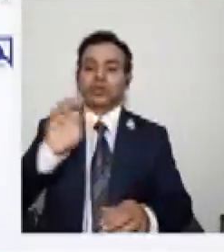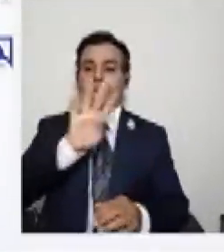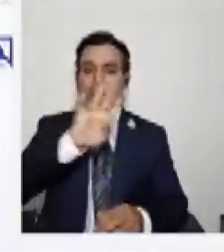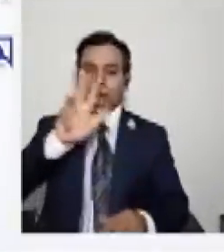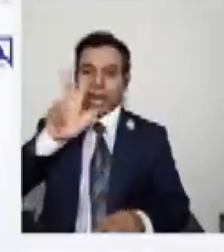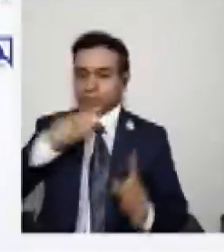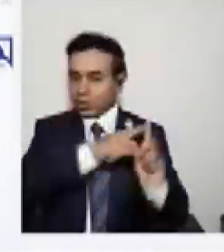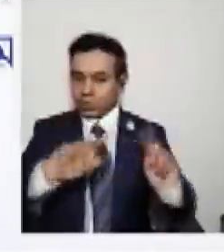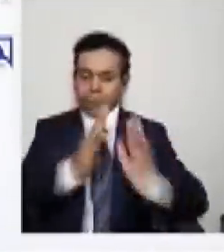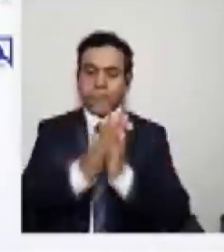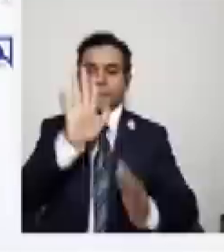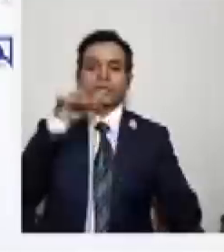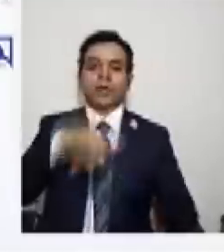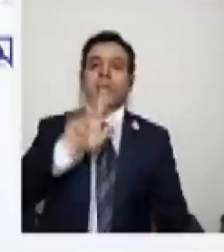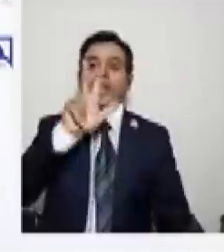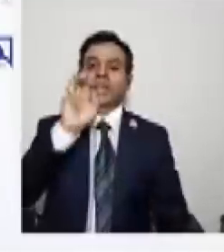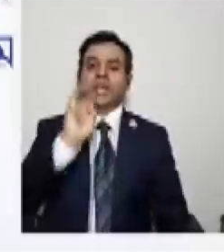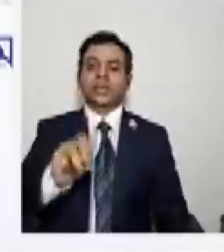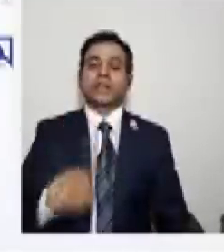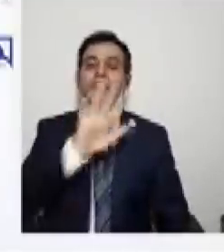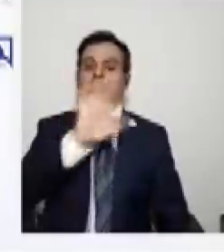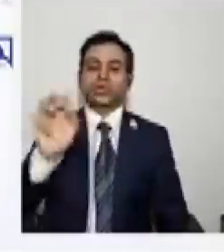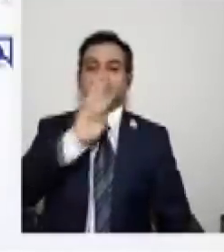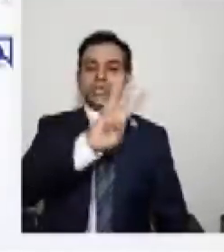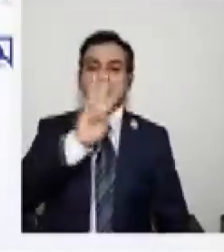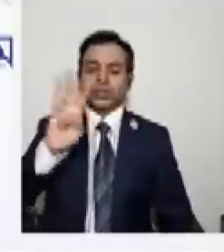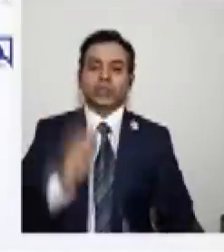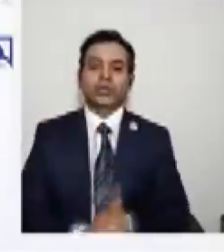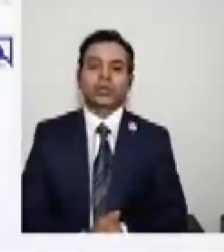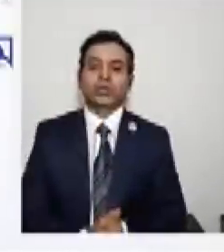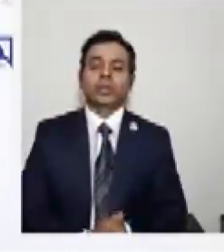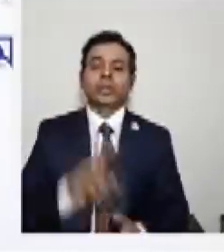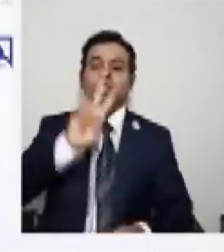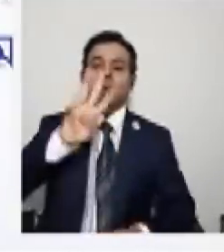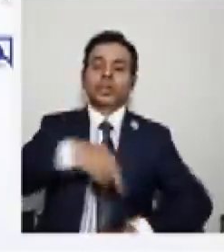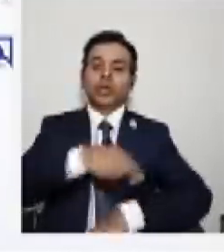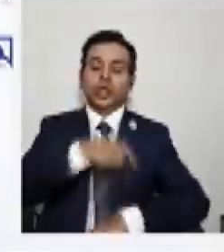দক্ষিণ পূর্ব এশিয়া 24 ঘন্টায় শনাক্ত হয়েছেন 20,248 জন এবং এ পর্যন্ত শনাক্ত হয়েছেন